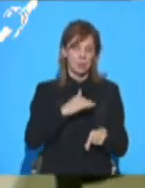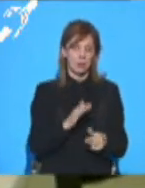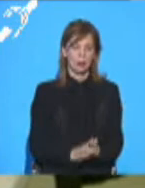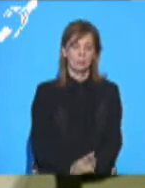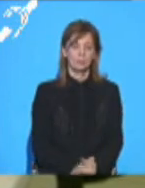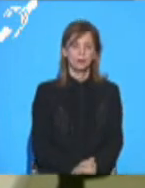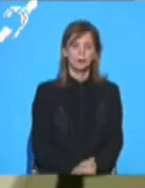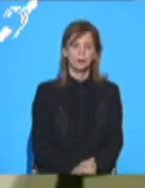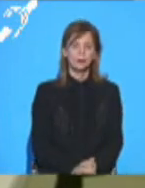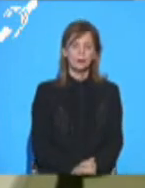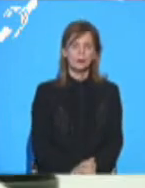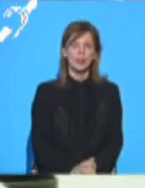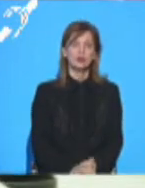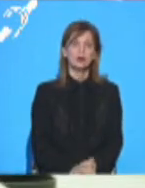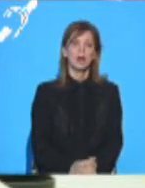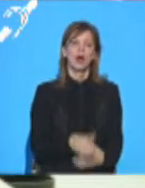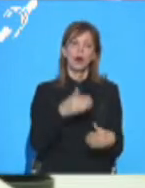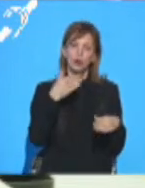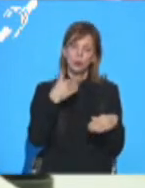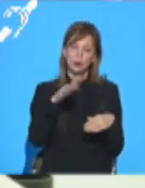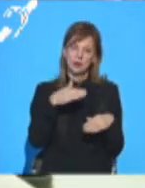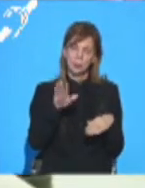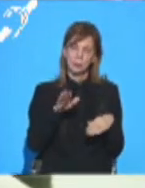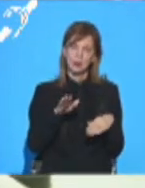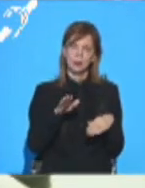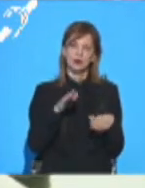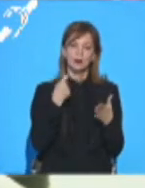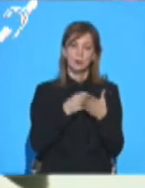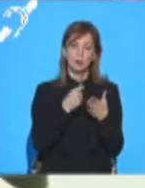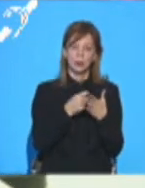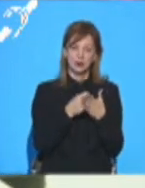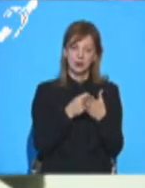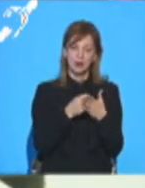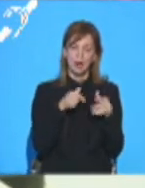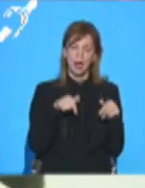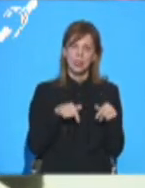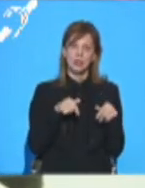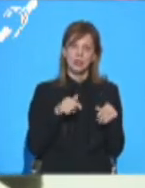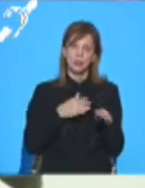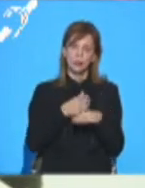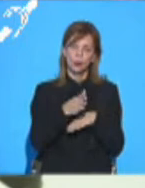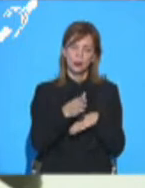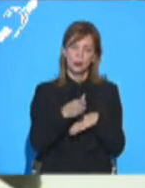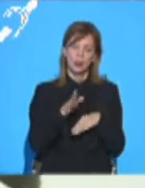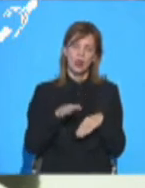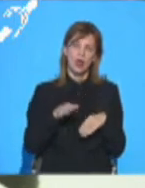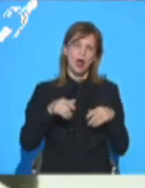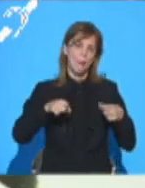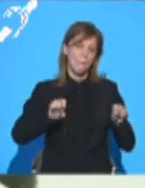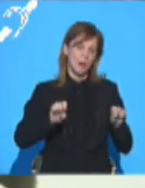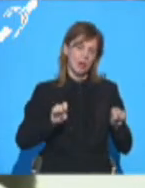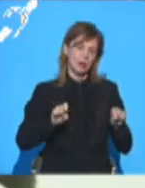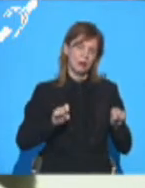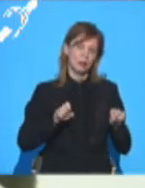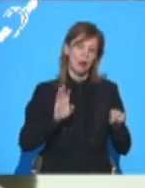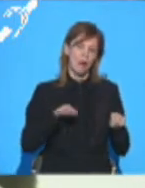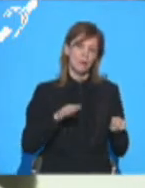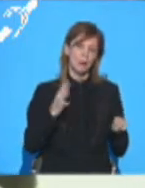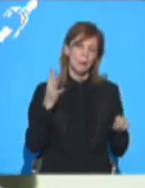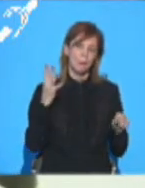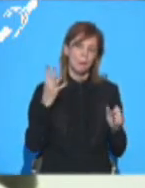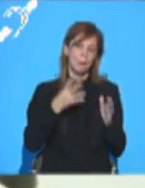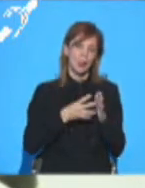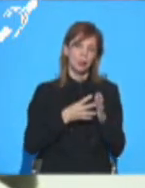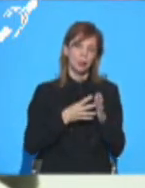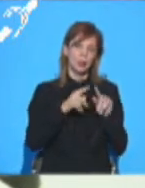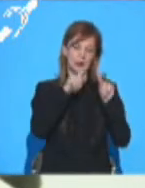conturi. Ordinele de plată au fost trimise încărcate în trezoreria centrală, astăzi vor intra în trezoreria Slatina. Noi avem deja 4.000 de